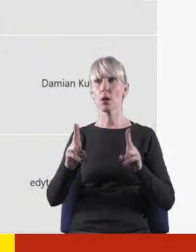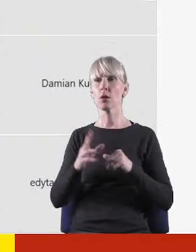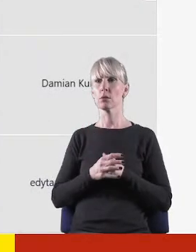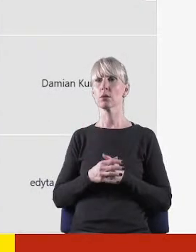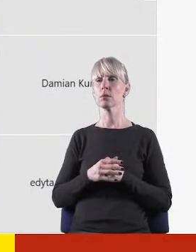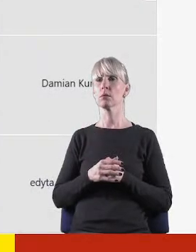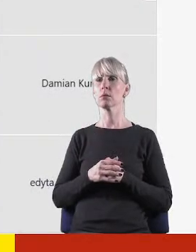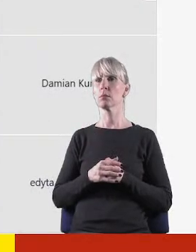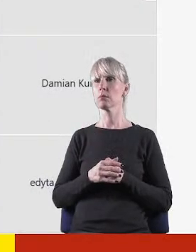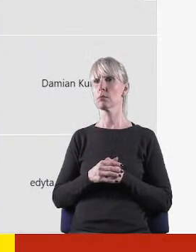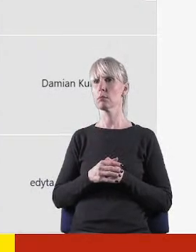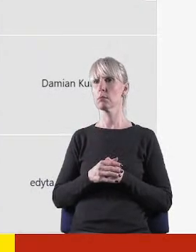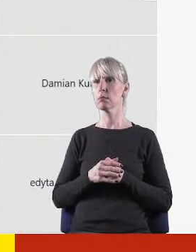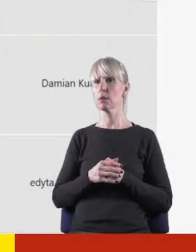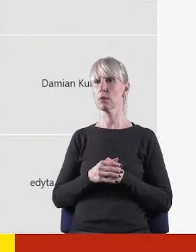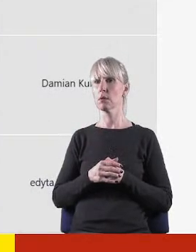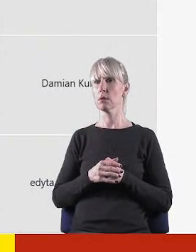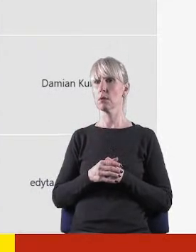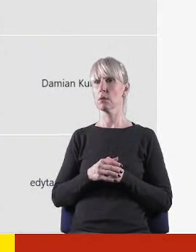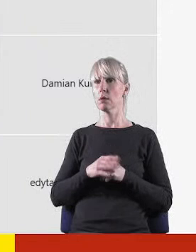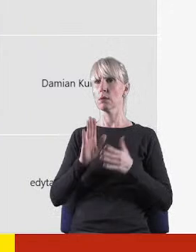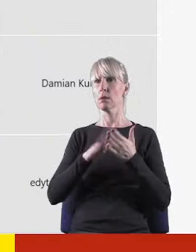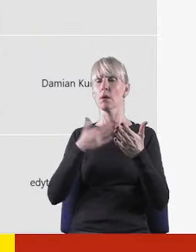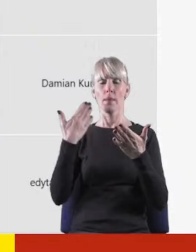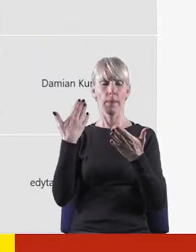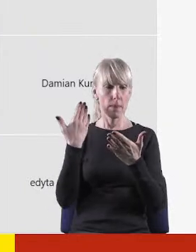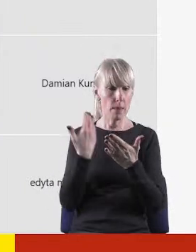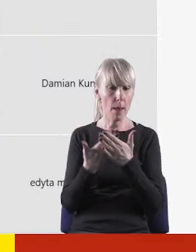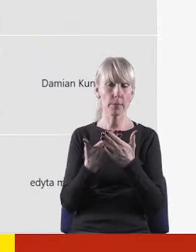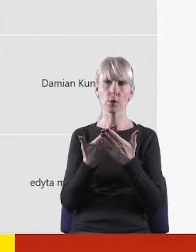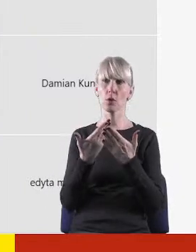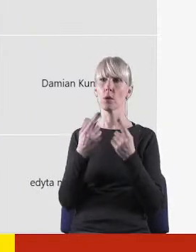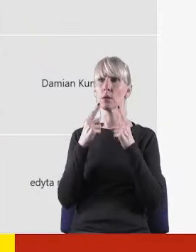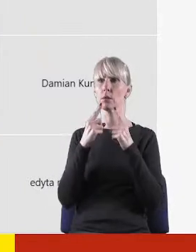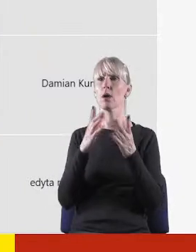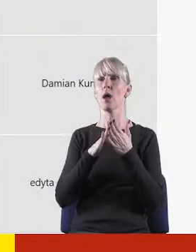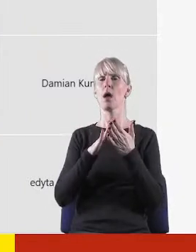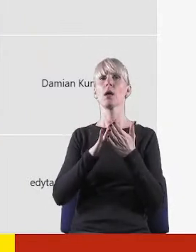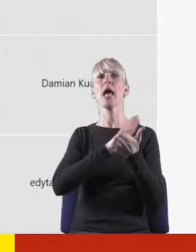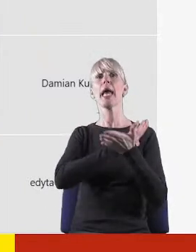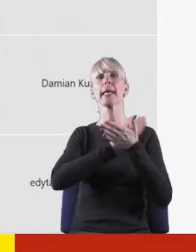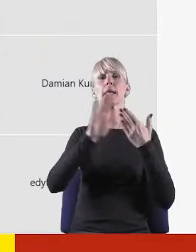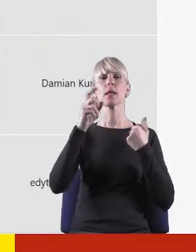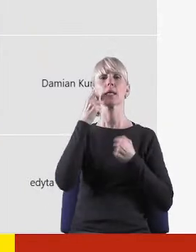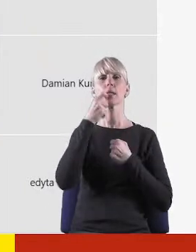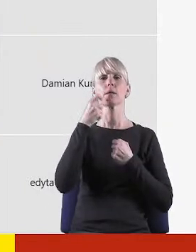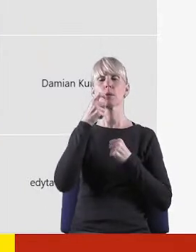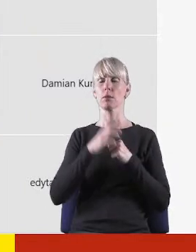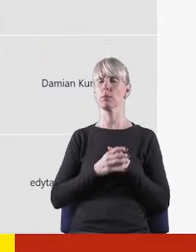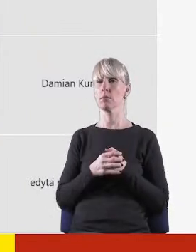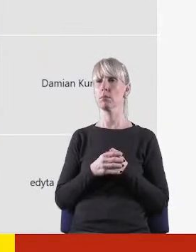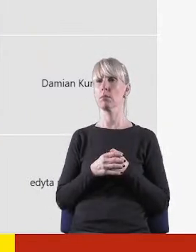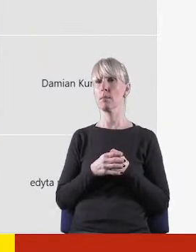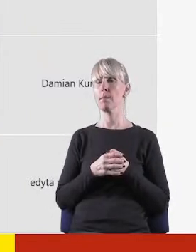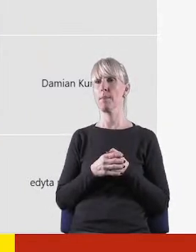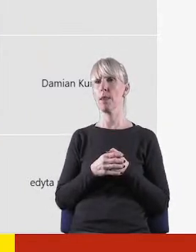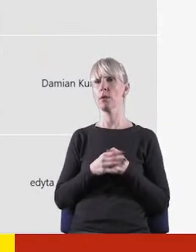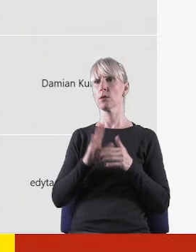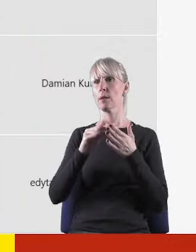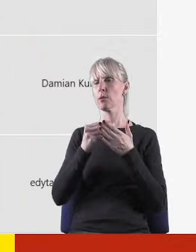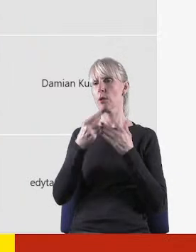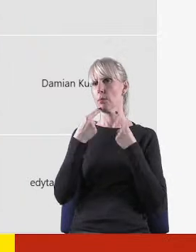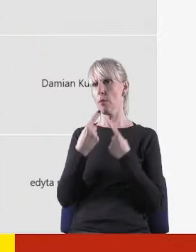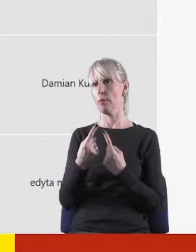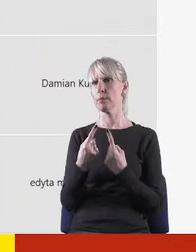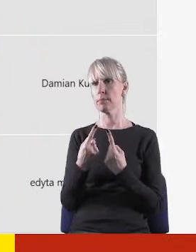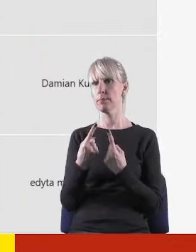wiem, chcę tutaj na przykład, wymieniona jest higienistka stomatologiczna. Czy pan byłby w stanie